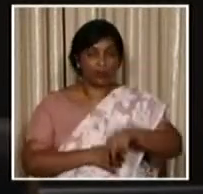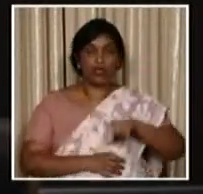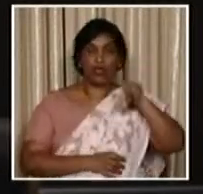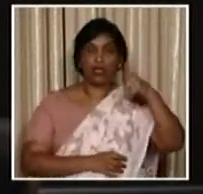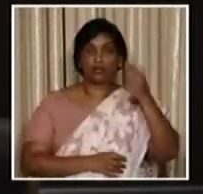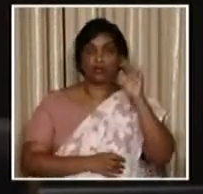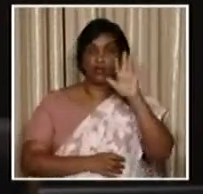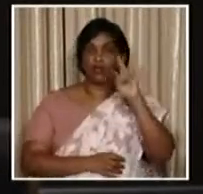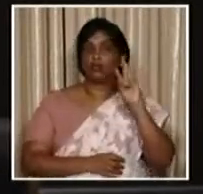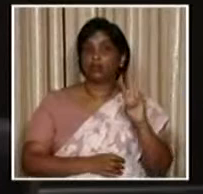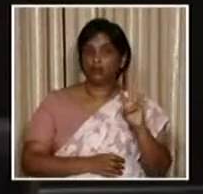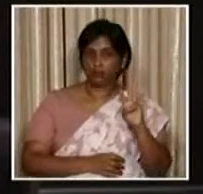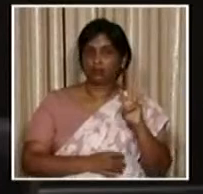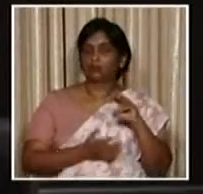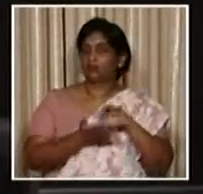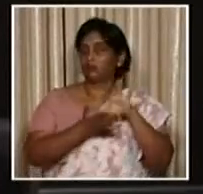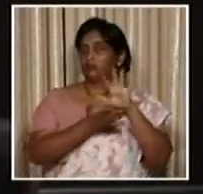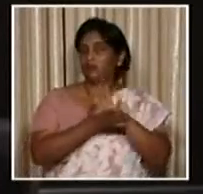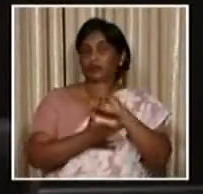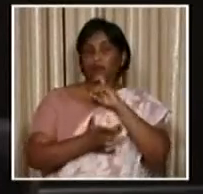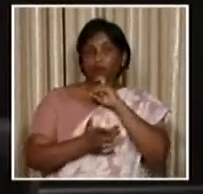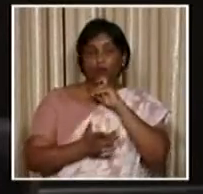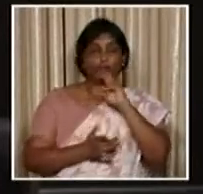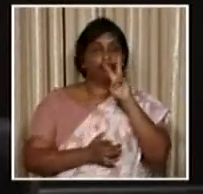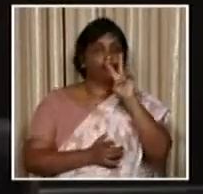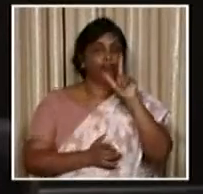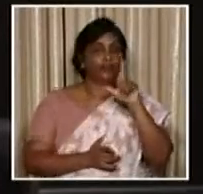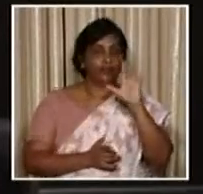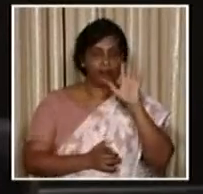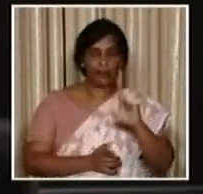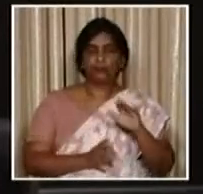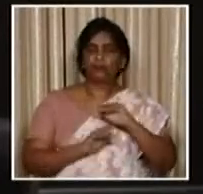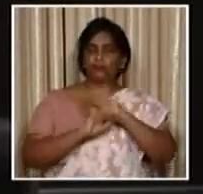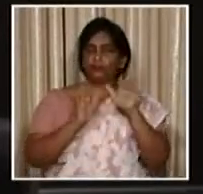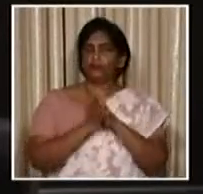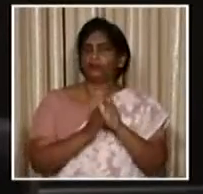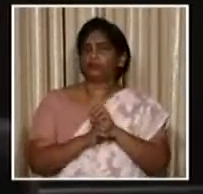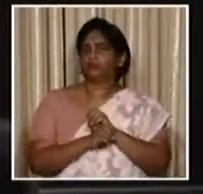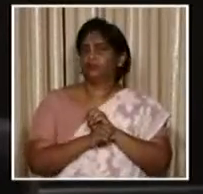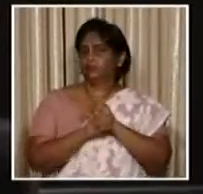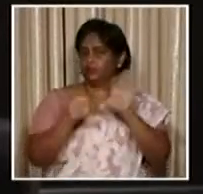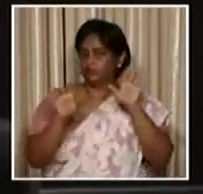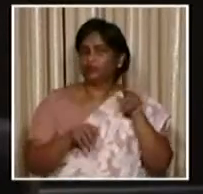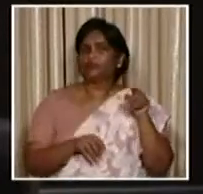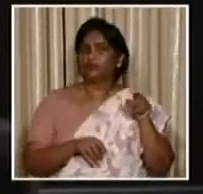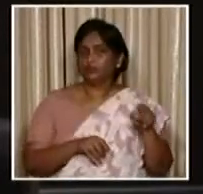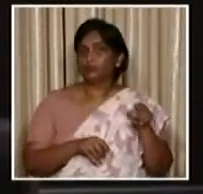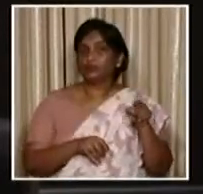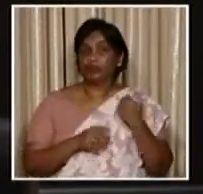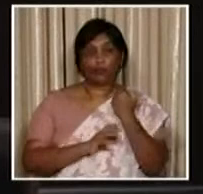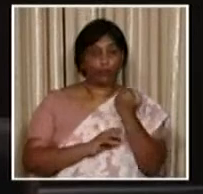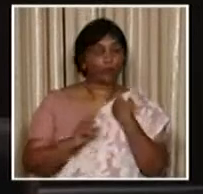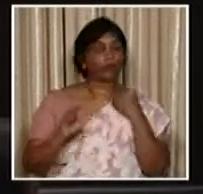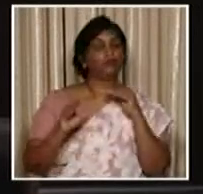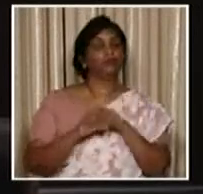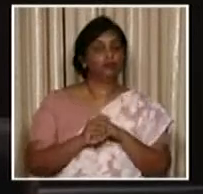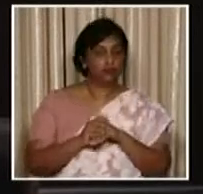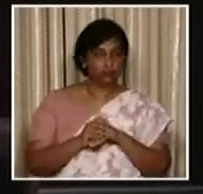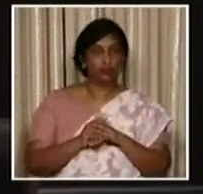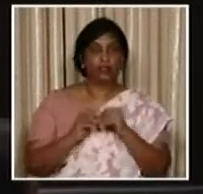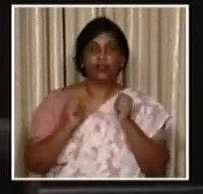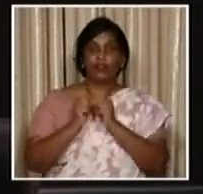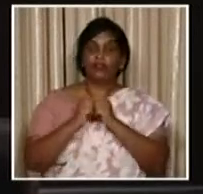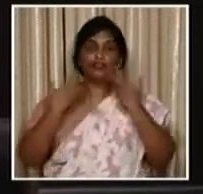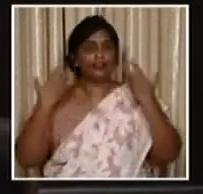25753කට යටතේ නඩු 27ක් පවරලා තියෙනවා දැන් මේ සමාජගත කරන්න හදන්නේ ඒගොල්ලෝ බලය ගත්තා එයාලගේ